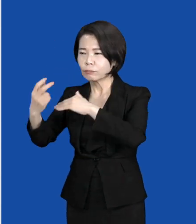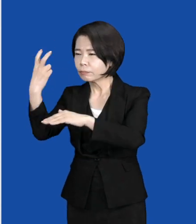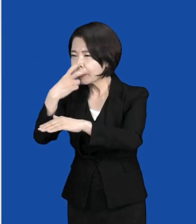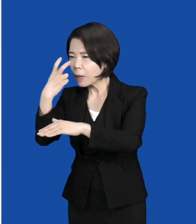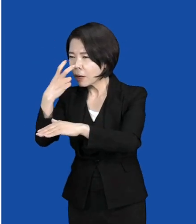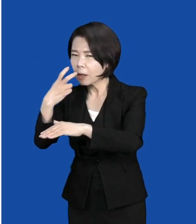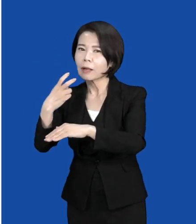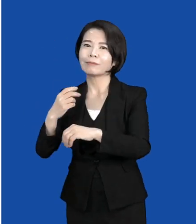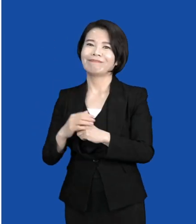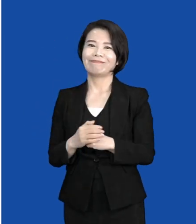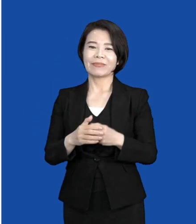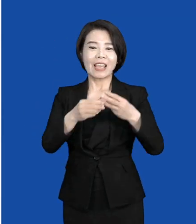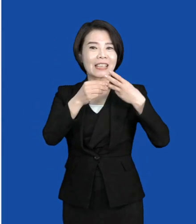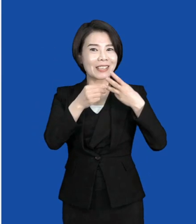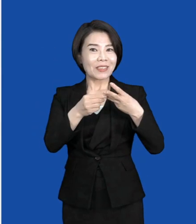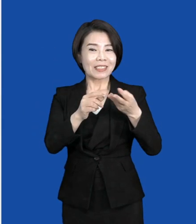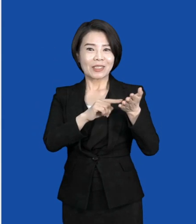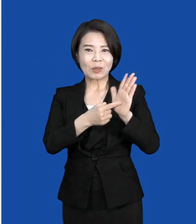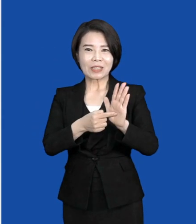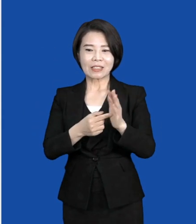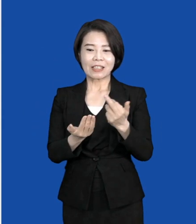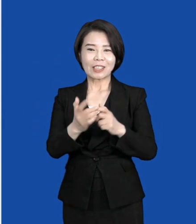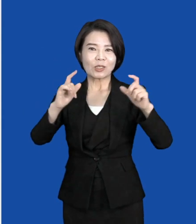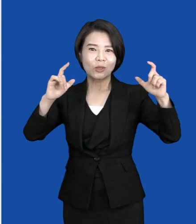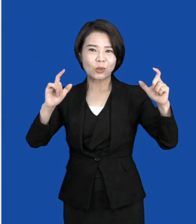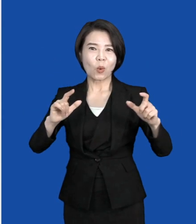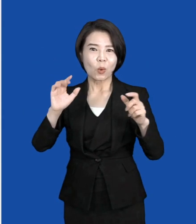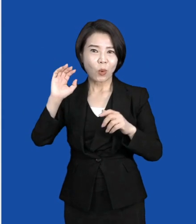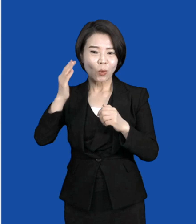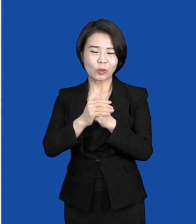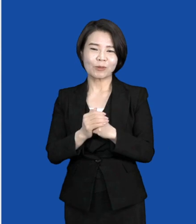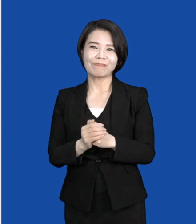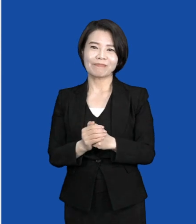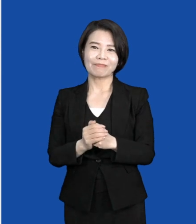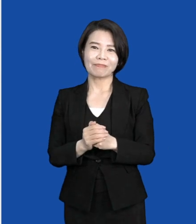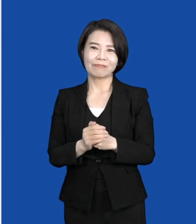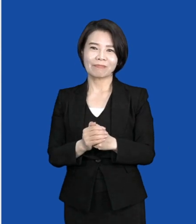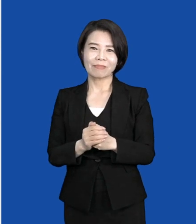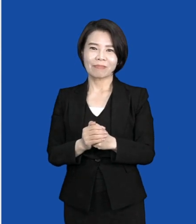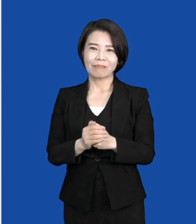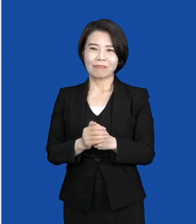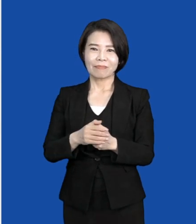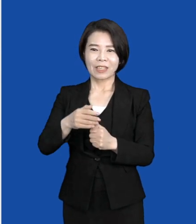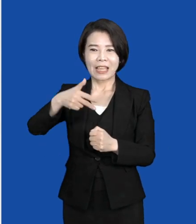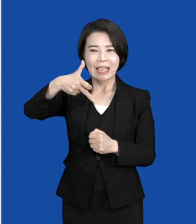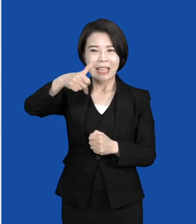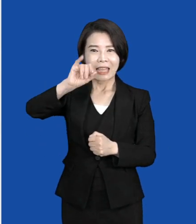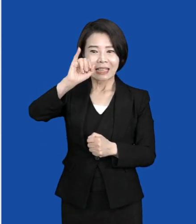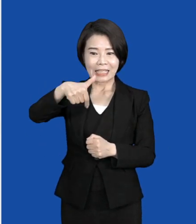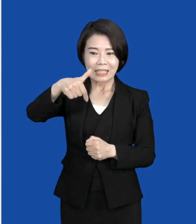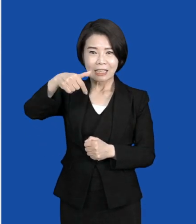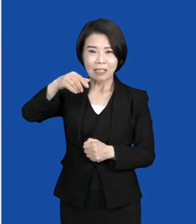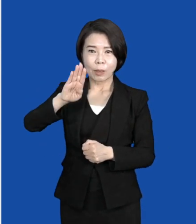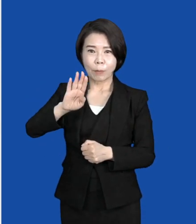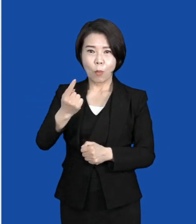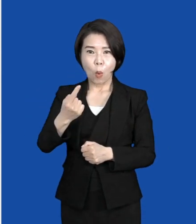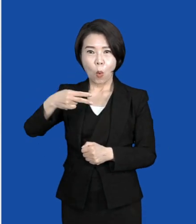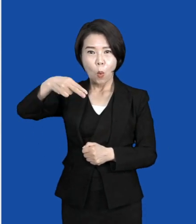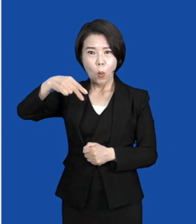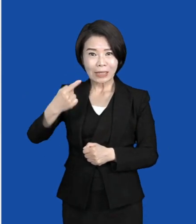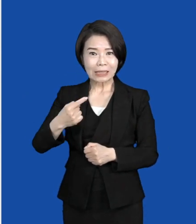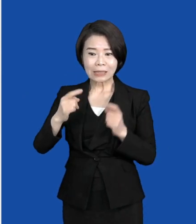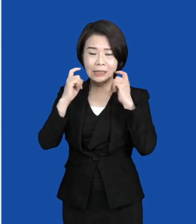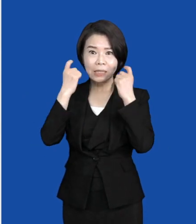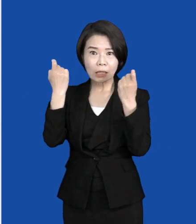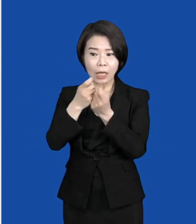됩니다. 마지막 소식입니다. 제주도가 최근 도내에서 전동킥보드 등 개인형 이동장치